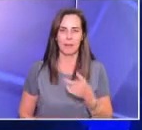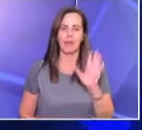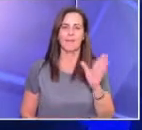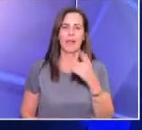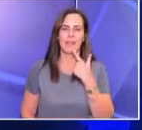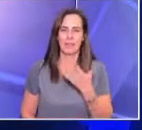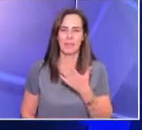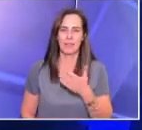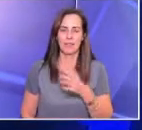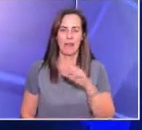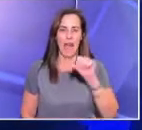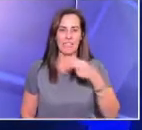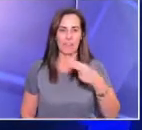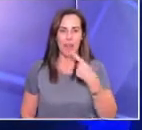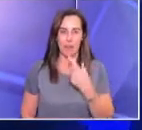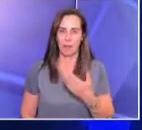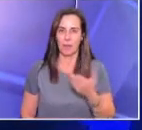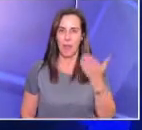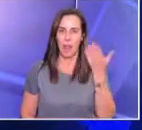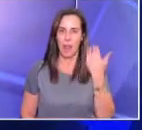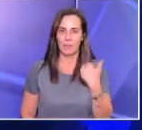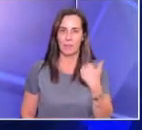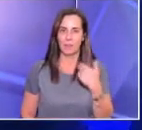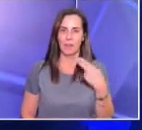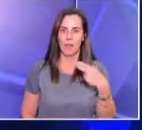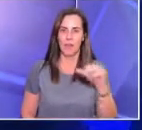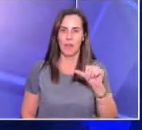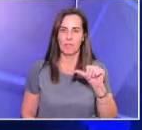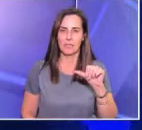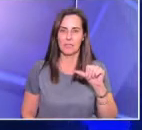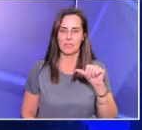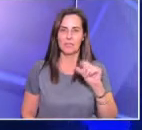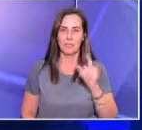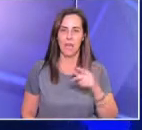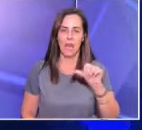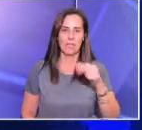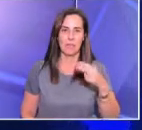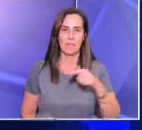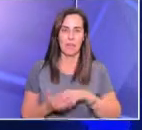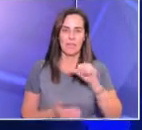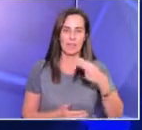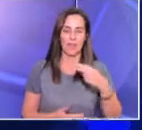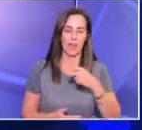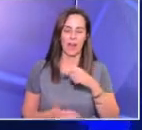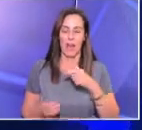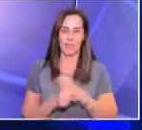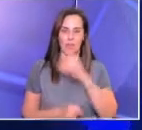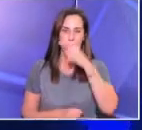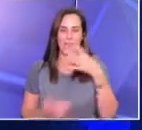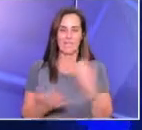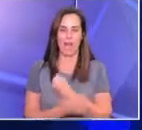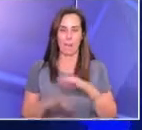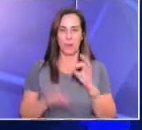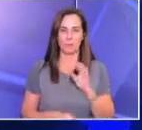נגיד, אסף הראל אמר, לפני שעוד הסיפור... אסף הראל ניצח לחולדאי את הבחירות. צריכים להדגיש כן, אבל אסף הראל גם אמר, אסף הראל